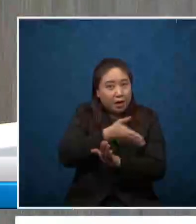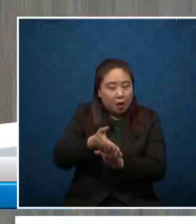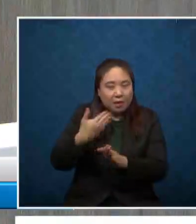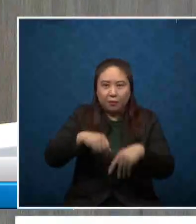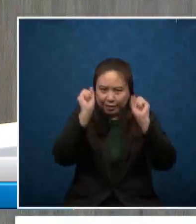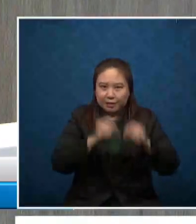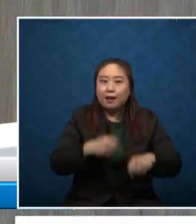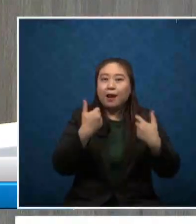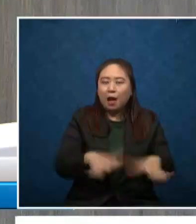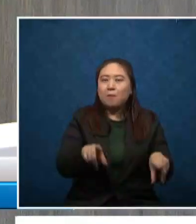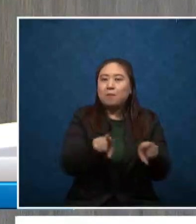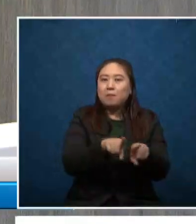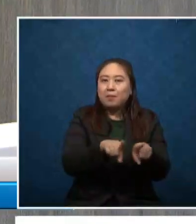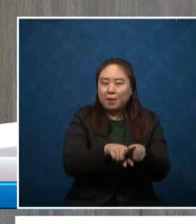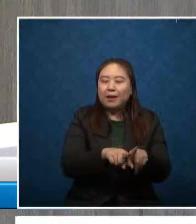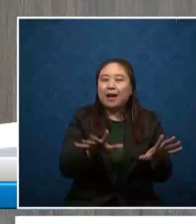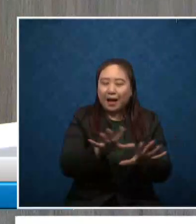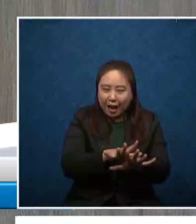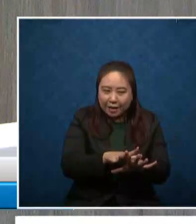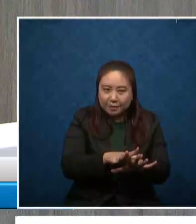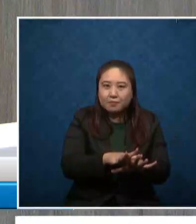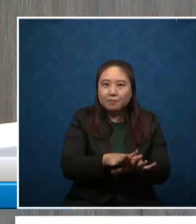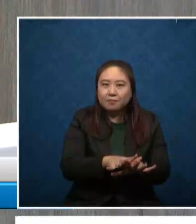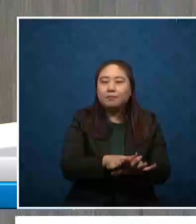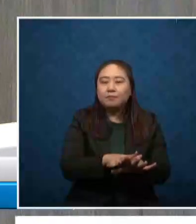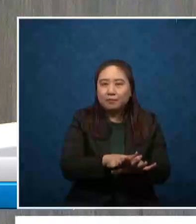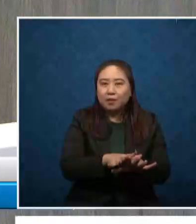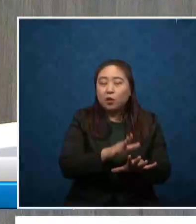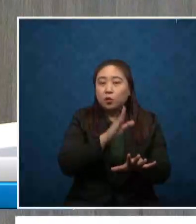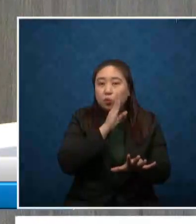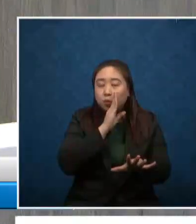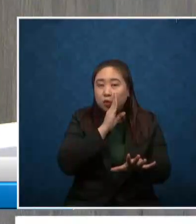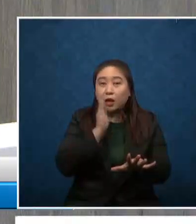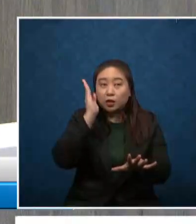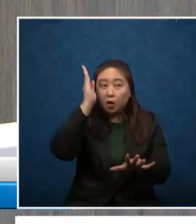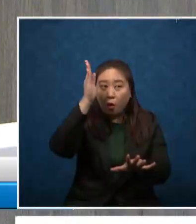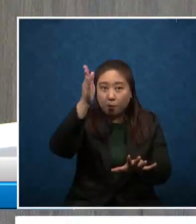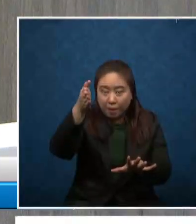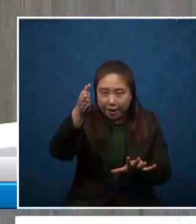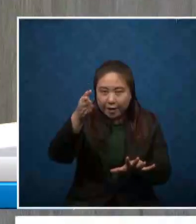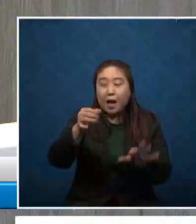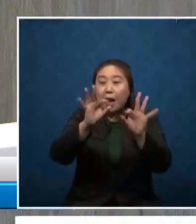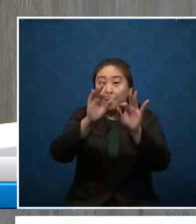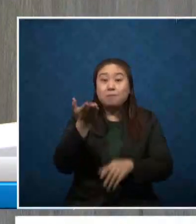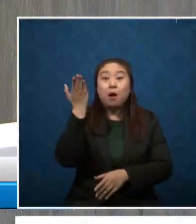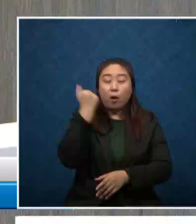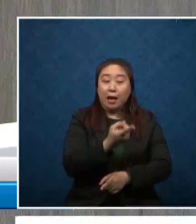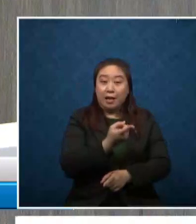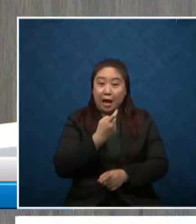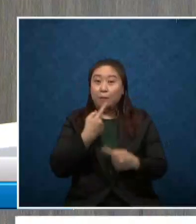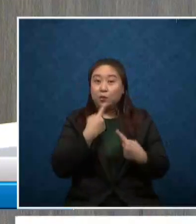่มัจะแๆเป็นแนวปฏิบัติซึ่ถาเผื่อนนไปเผยแร่ทุกคนก็เตือนใจ